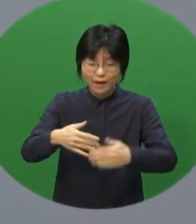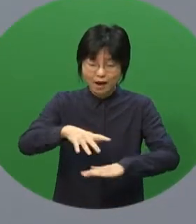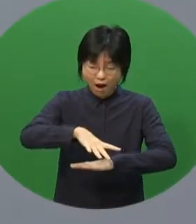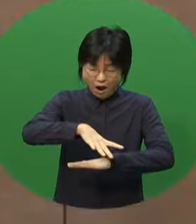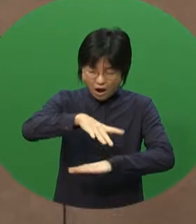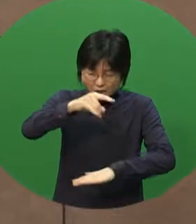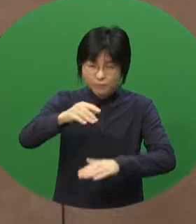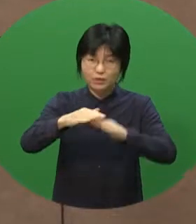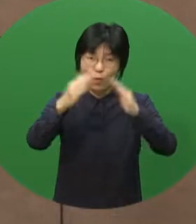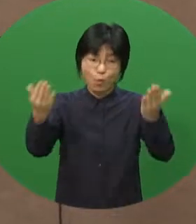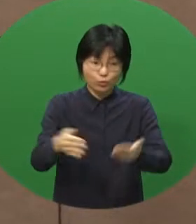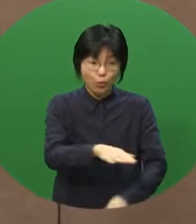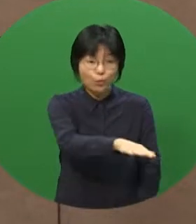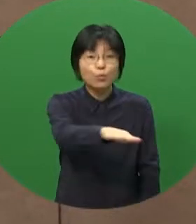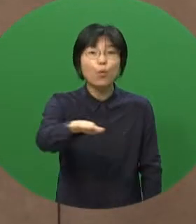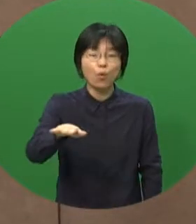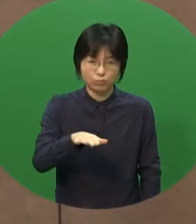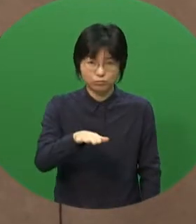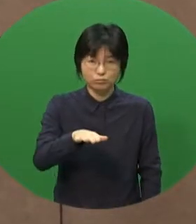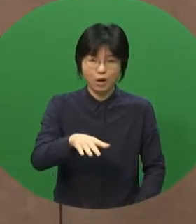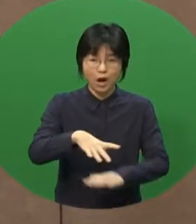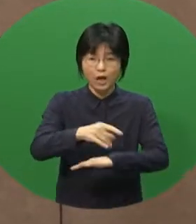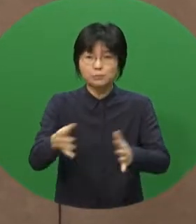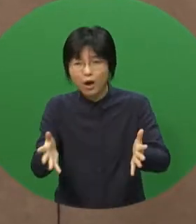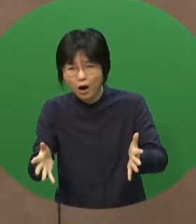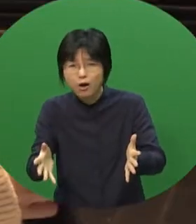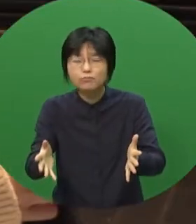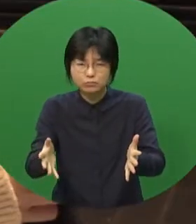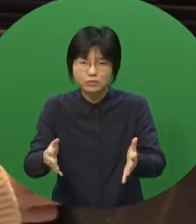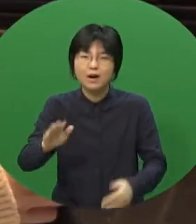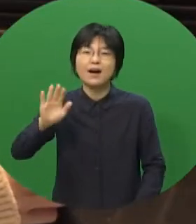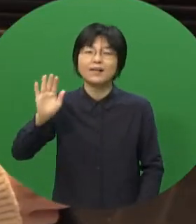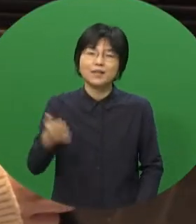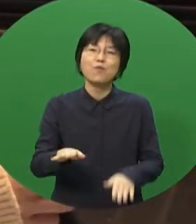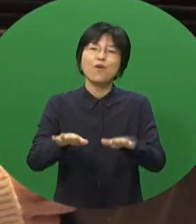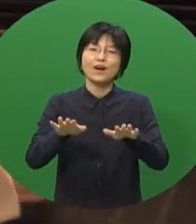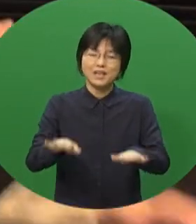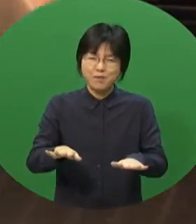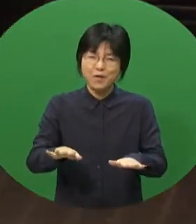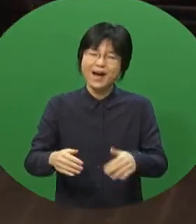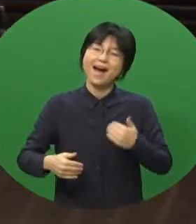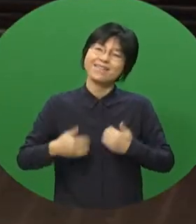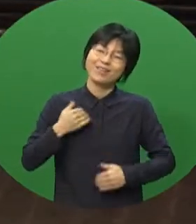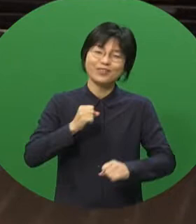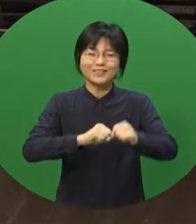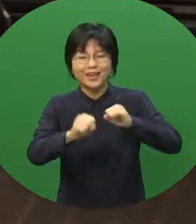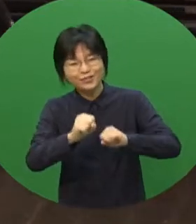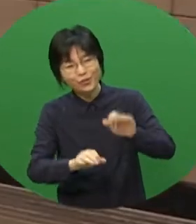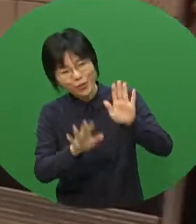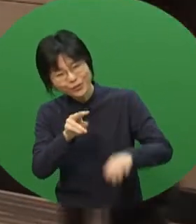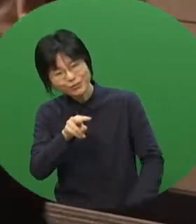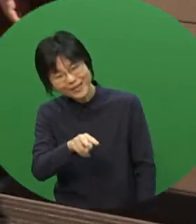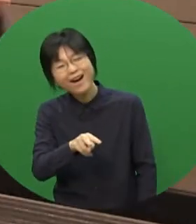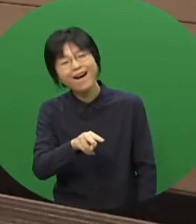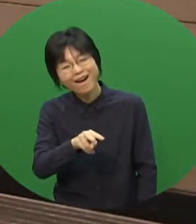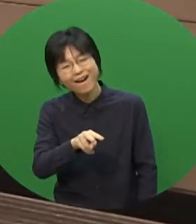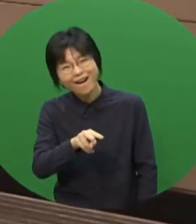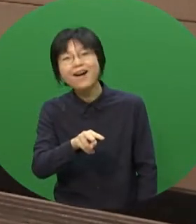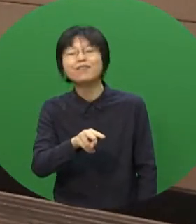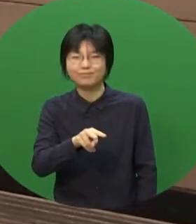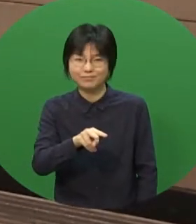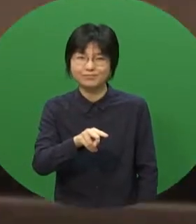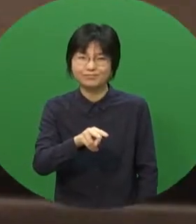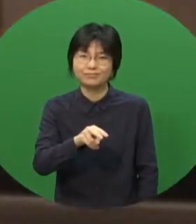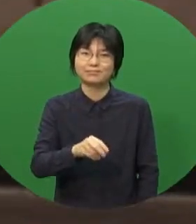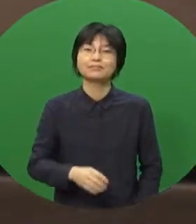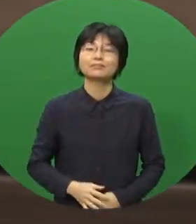どだったので、最初は何からやっていいんだろうっていう感じだったんですけど、今はもう一つ一つやっていくことが楽しんでいるような感じがしています